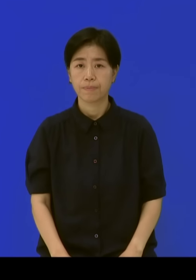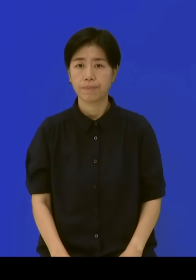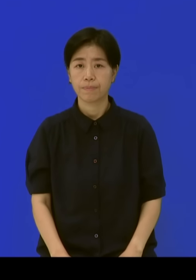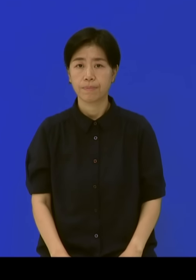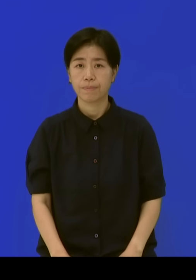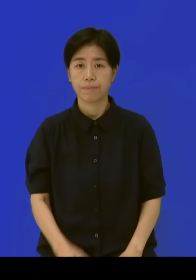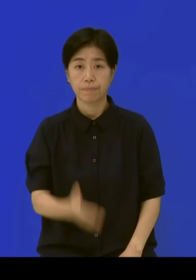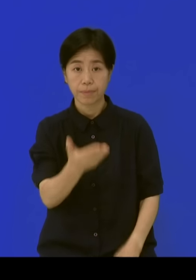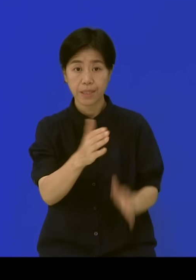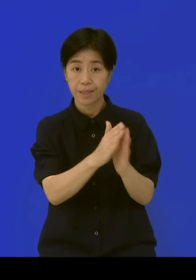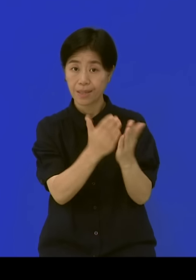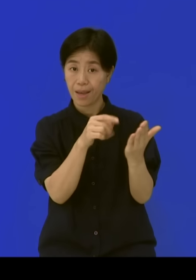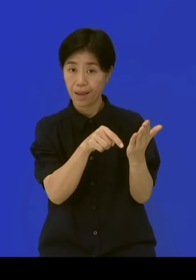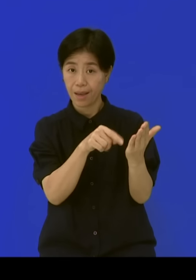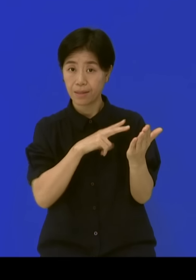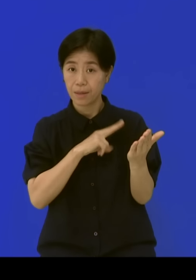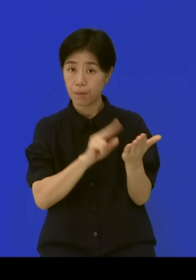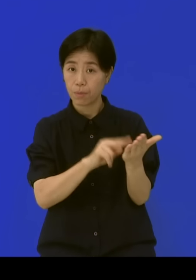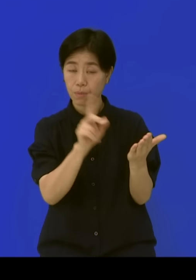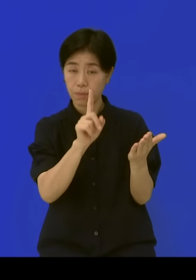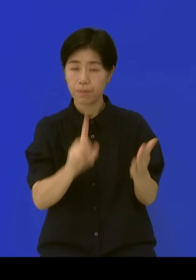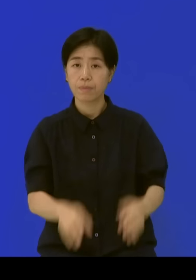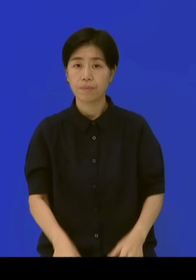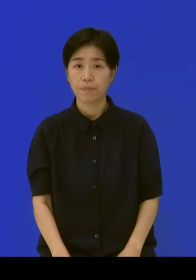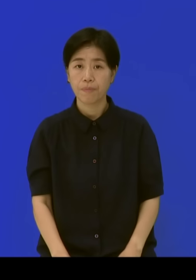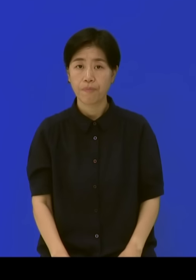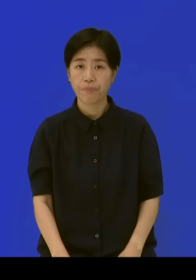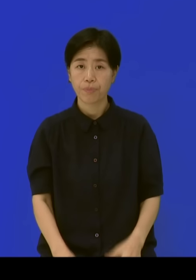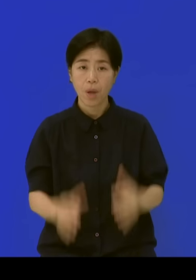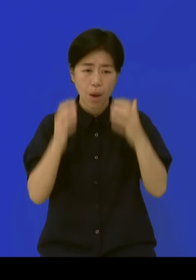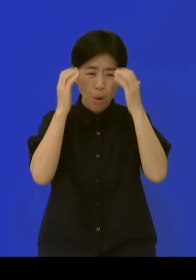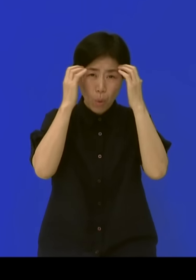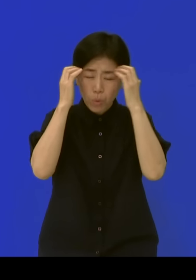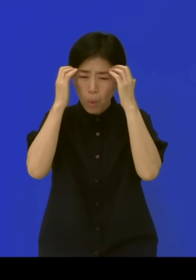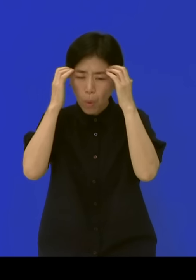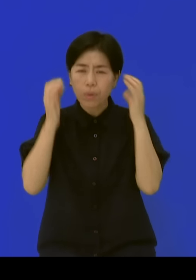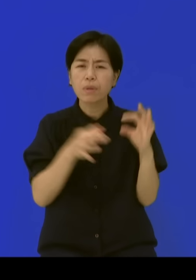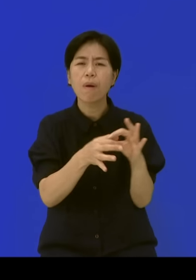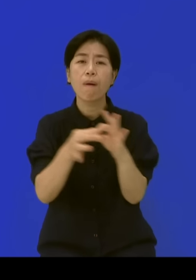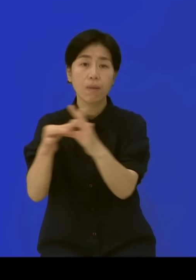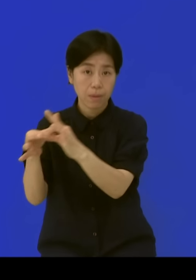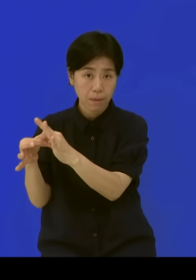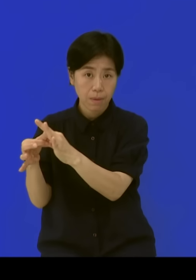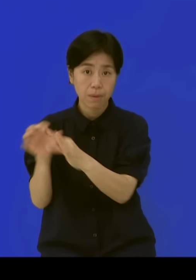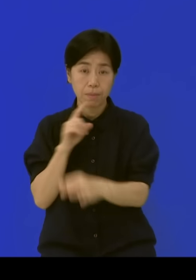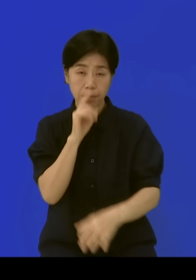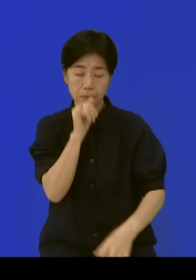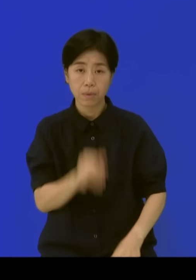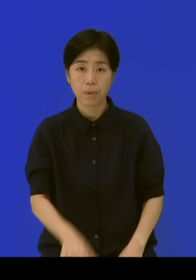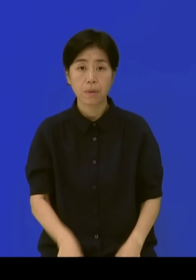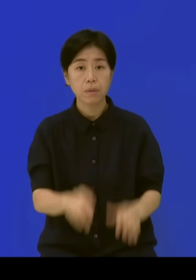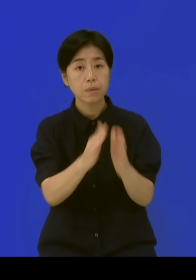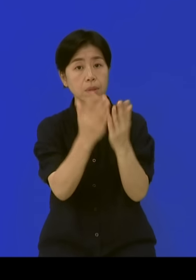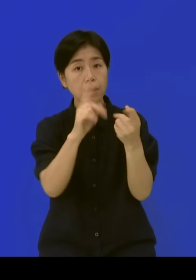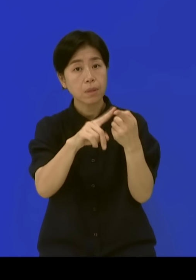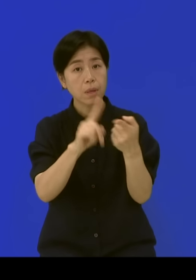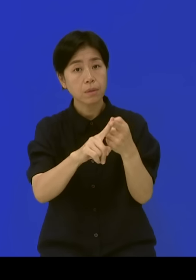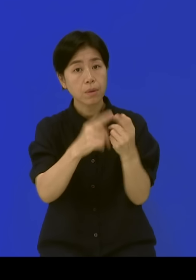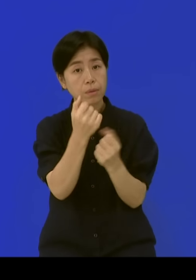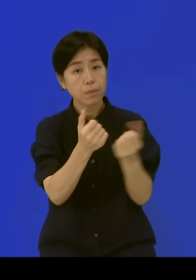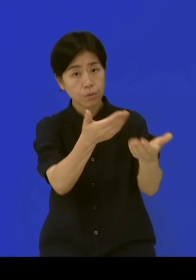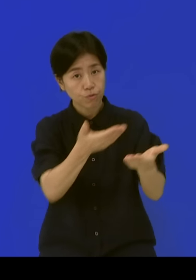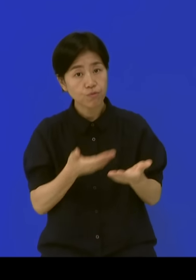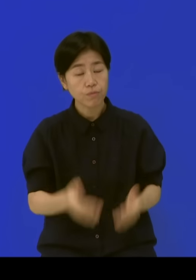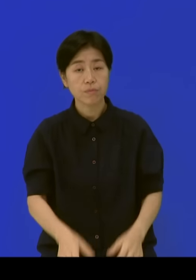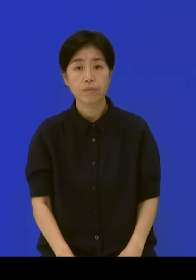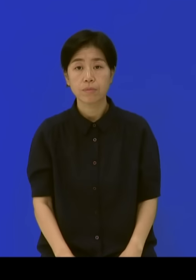우리 교수님이 이제 쓰신 책이 아까 오프닝에도 잠깐 소개해 올렸지만 연결된 고통이라는 이제 책을 쓰셨어요. 그 책에서 좀 자세히 좀 설명 좀 부탁드릴게요.